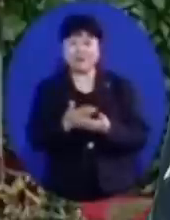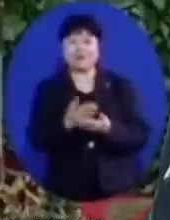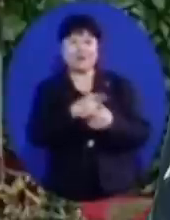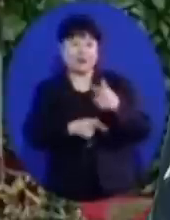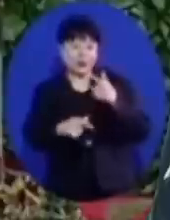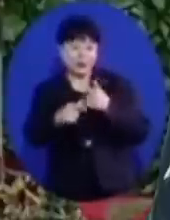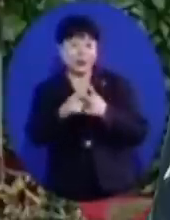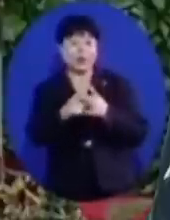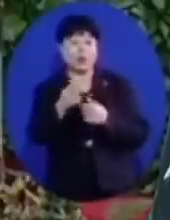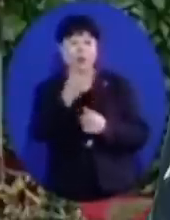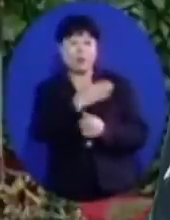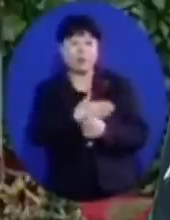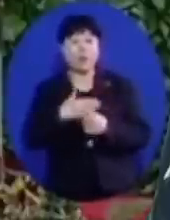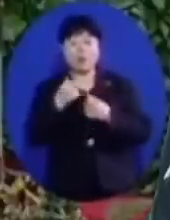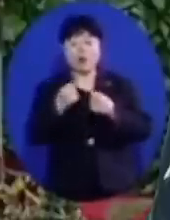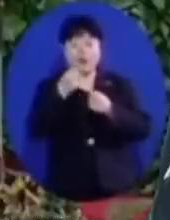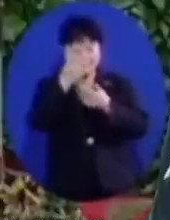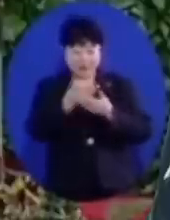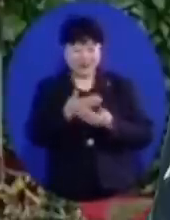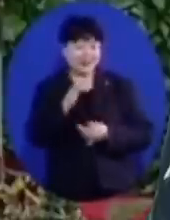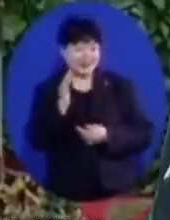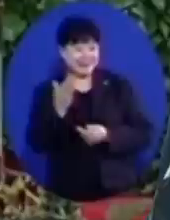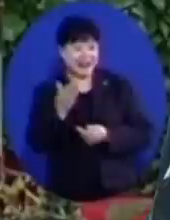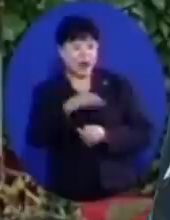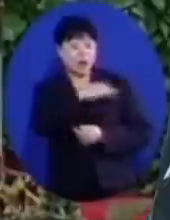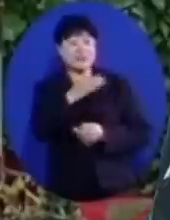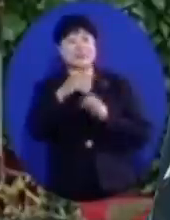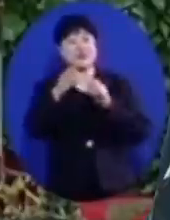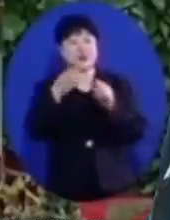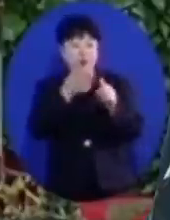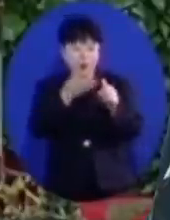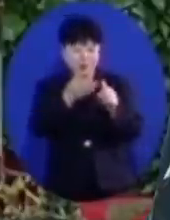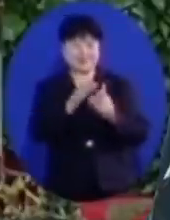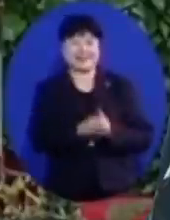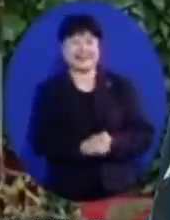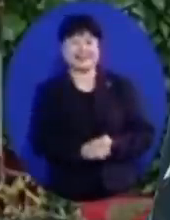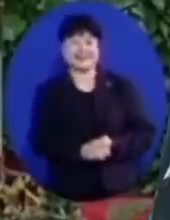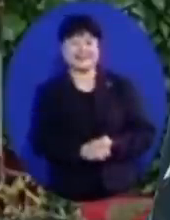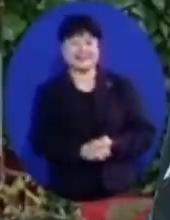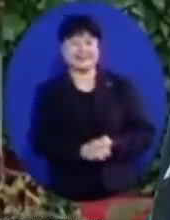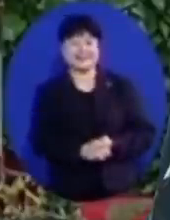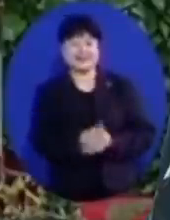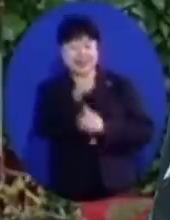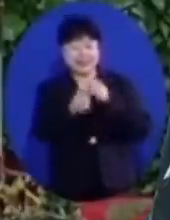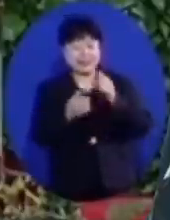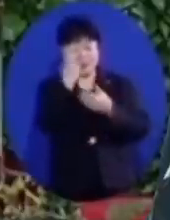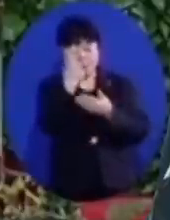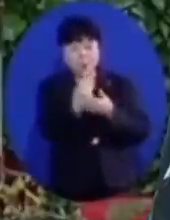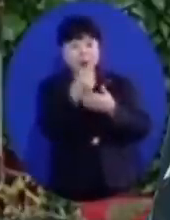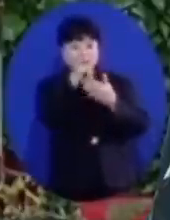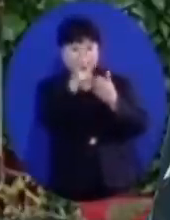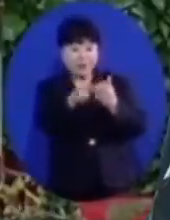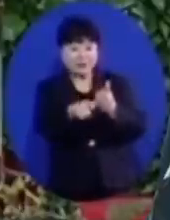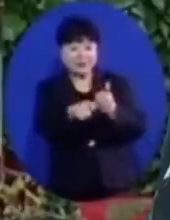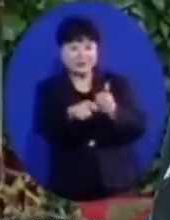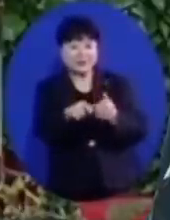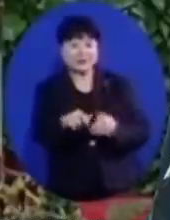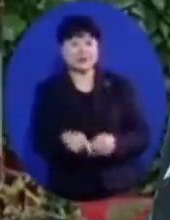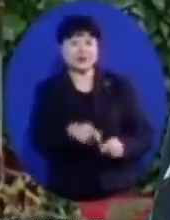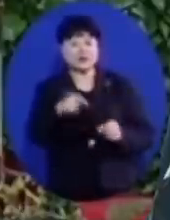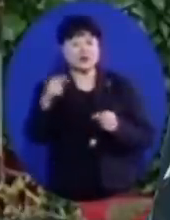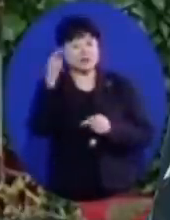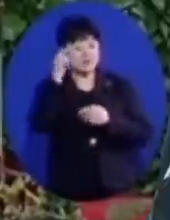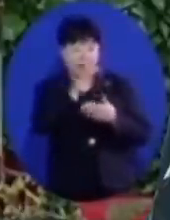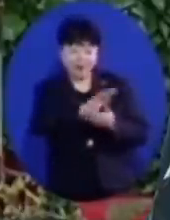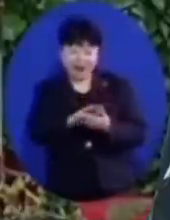무엇보다도 드므로 건강을 얻게 된다 그러므로 하나님께 나오면 구원도